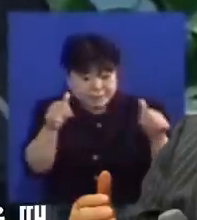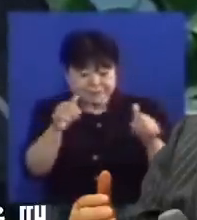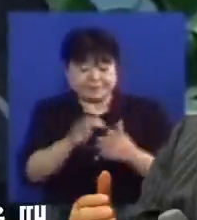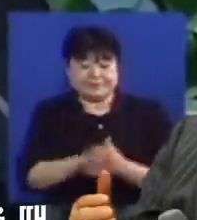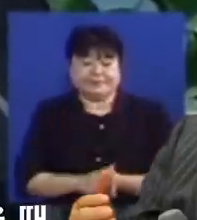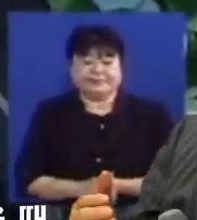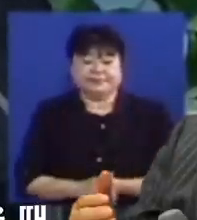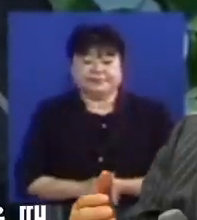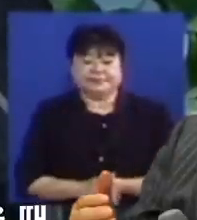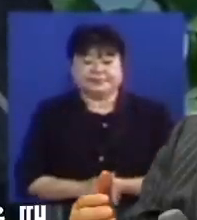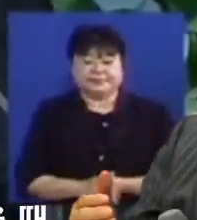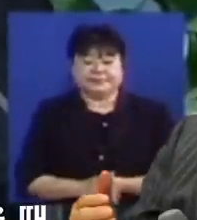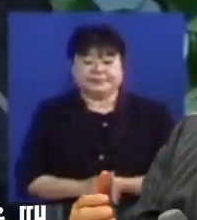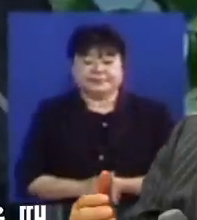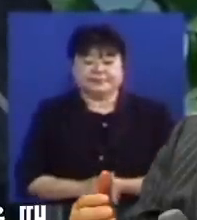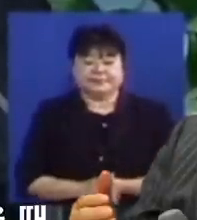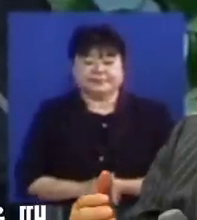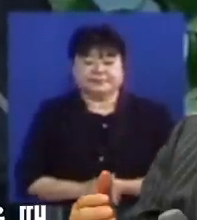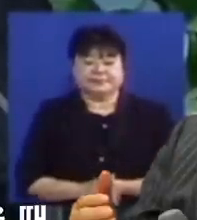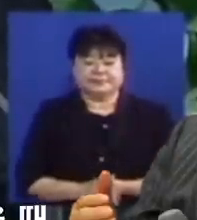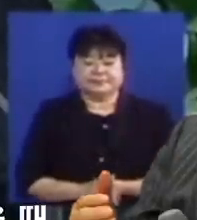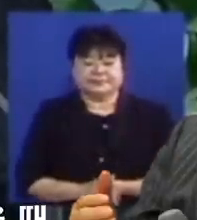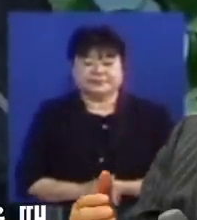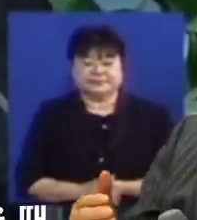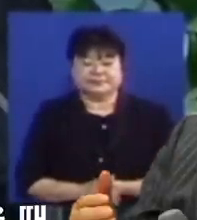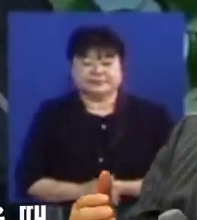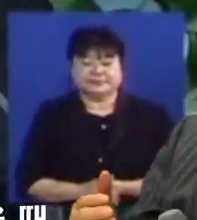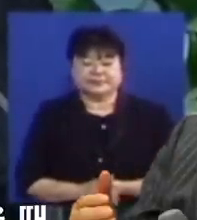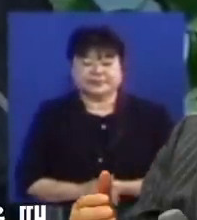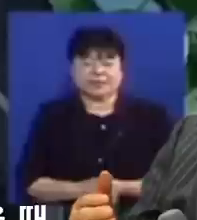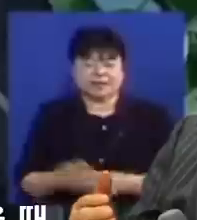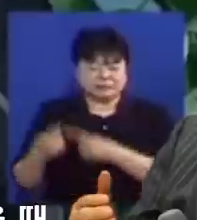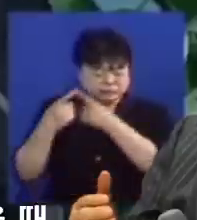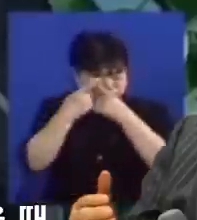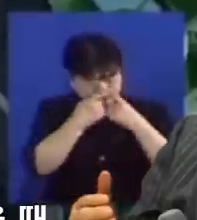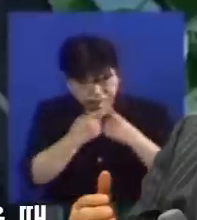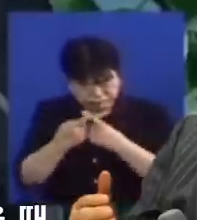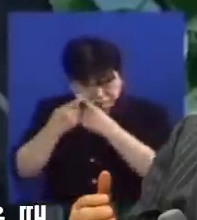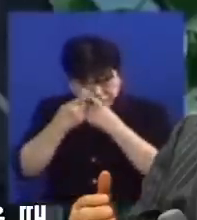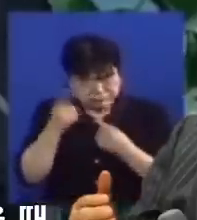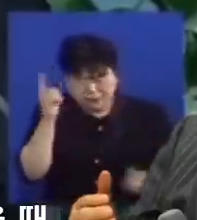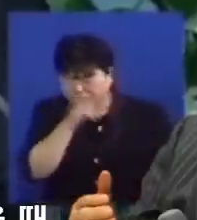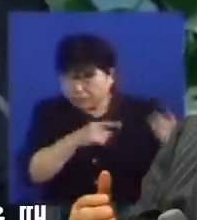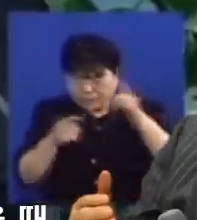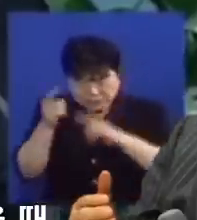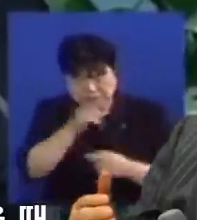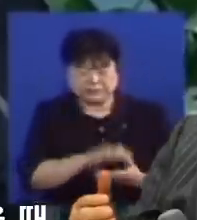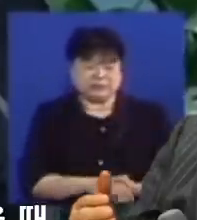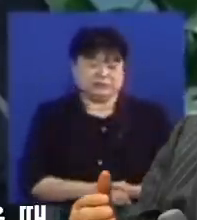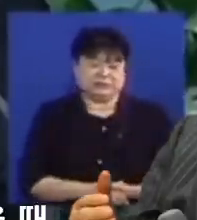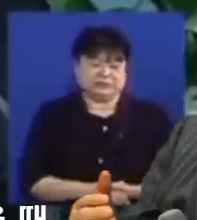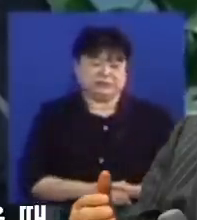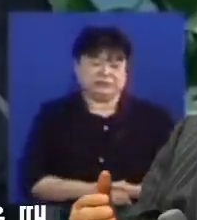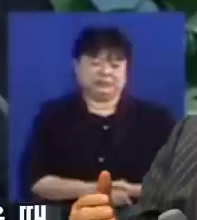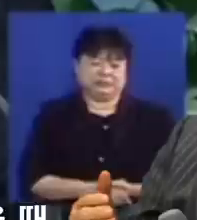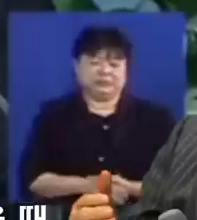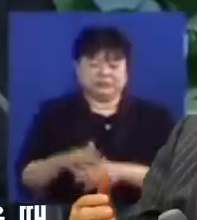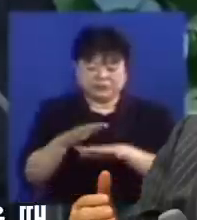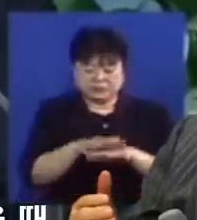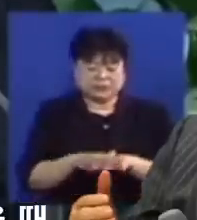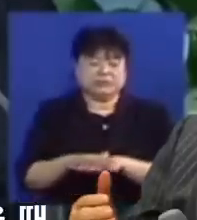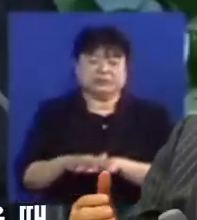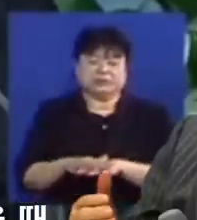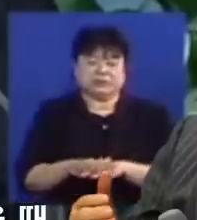막 거의 못 일어날 정도로 얻어 터졌을 것입니다. 그러고 난 다음에 12제 때에 있는